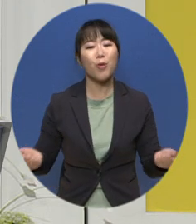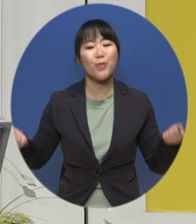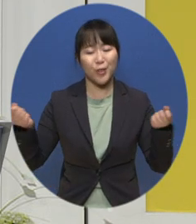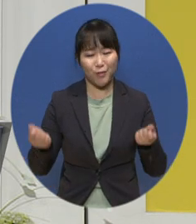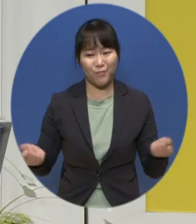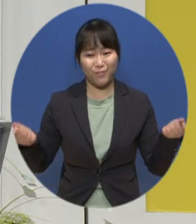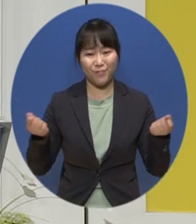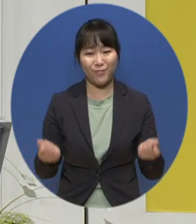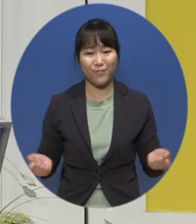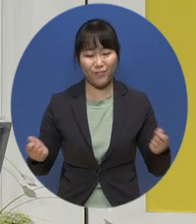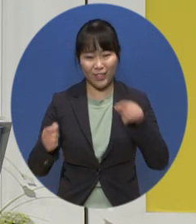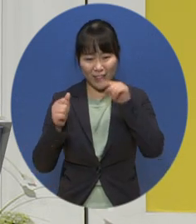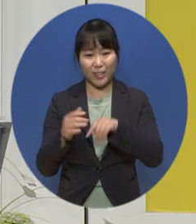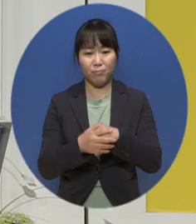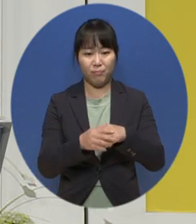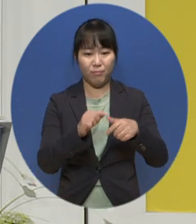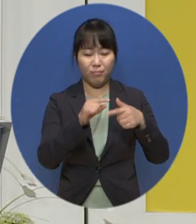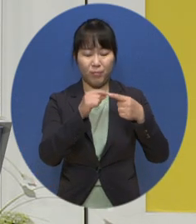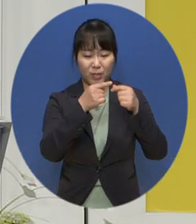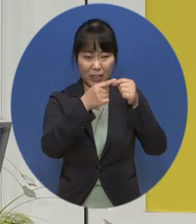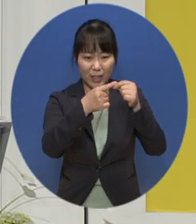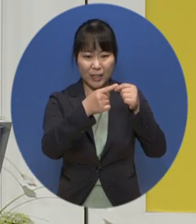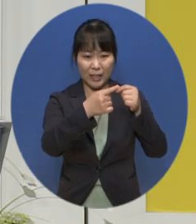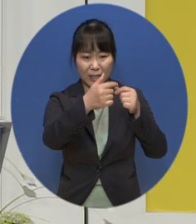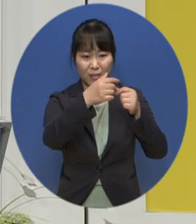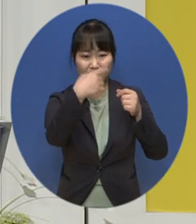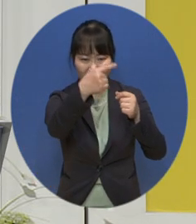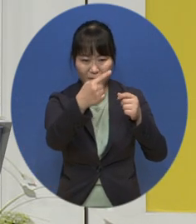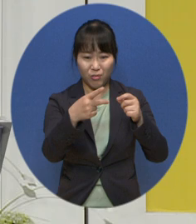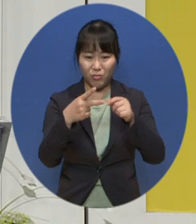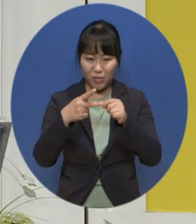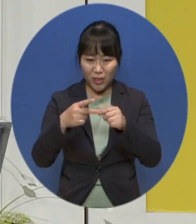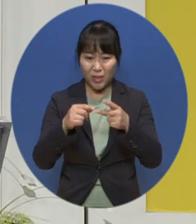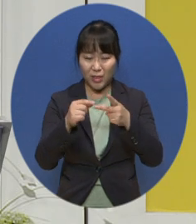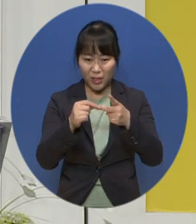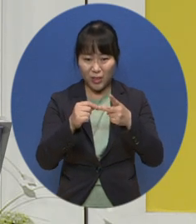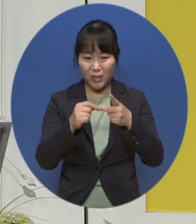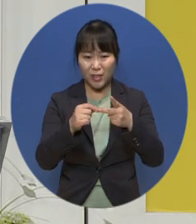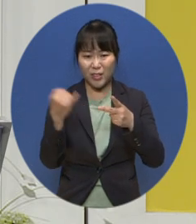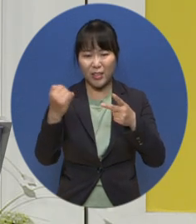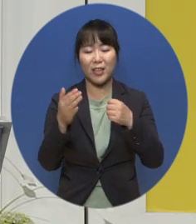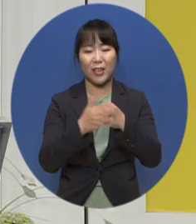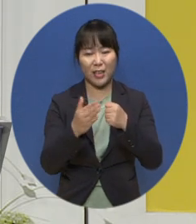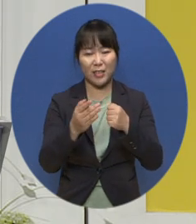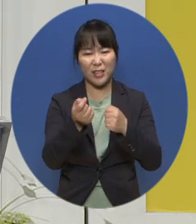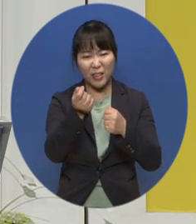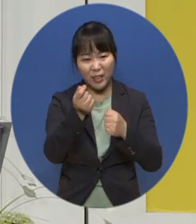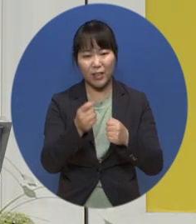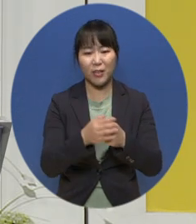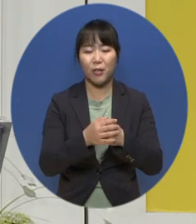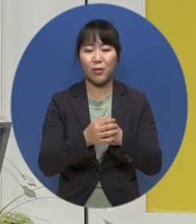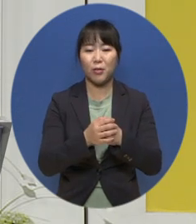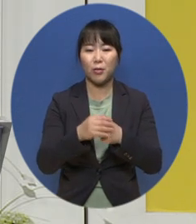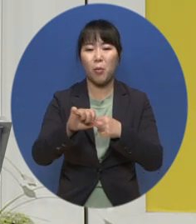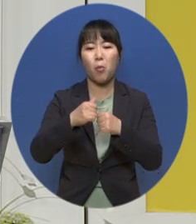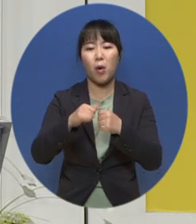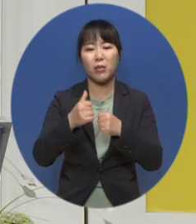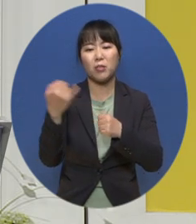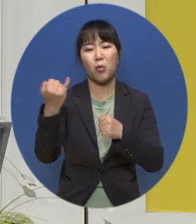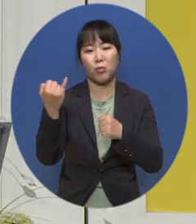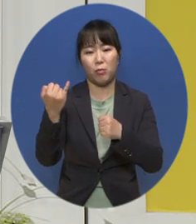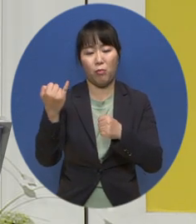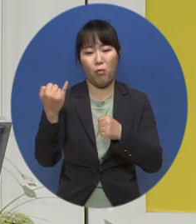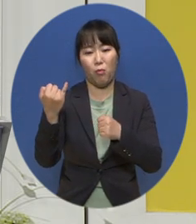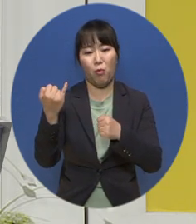5 큰놈은 천계 으 좋죠 회생 이는 여자니깐 초등학교 교황의 올라가는